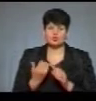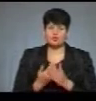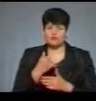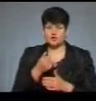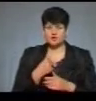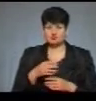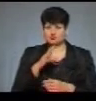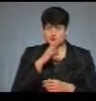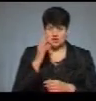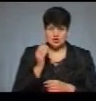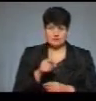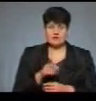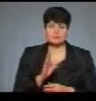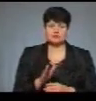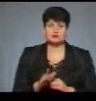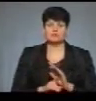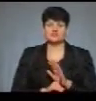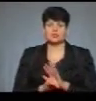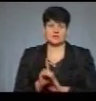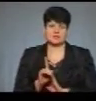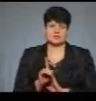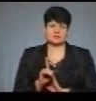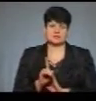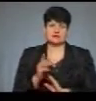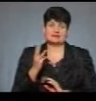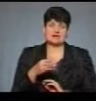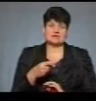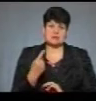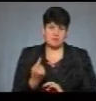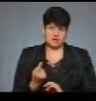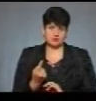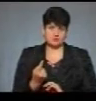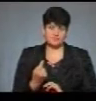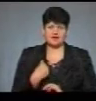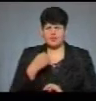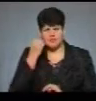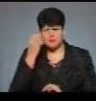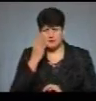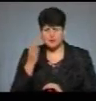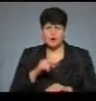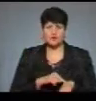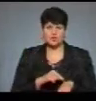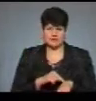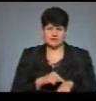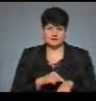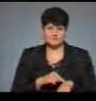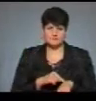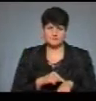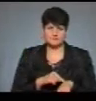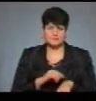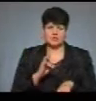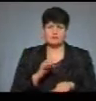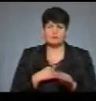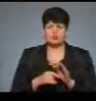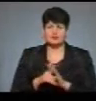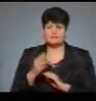ніч. Вона буде починатися 31-го, я не пам'ятаю години, але ми